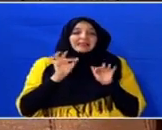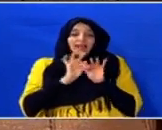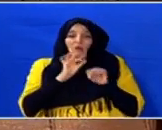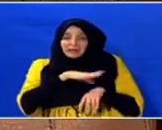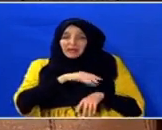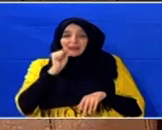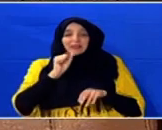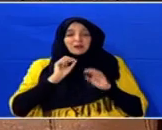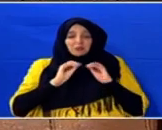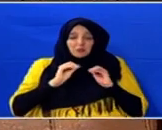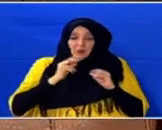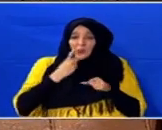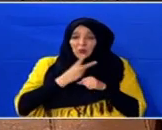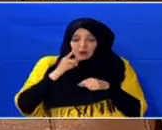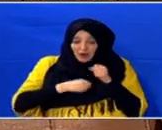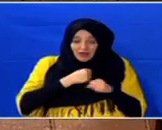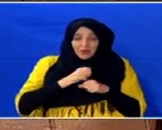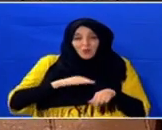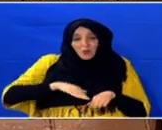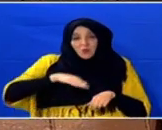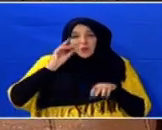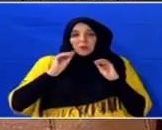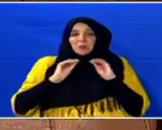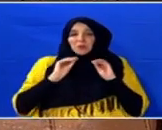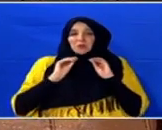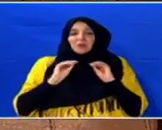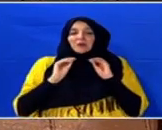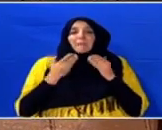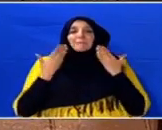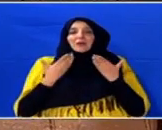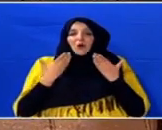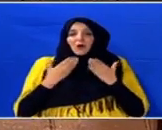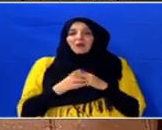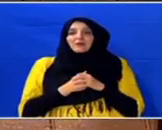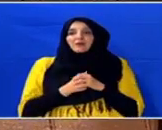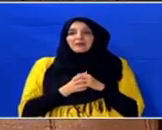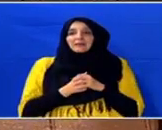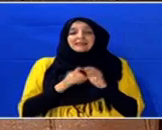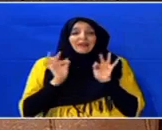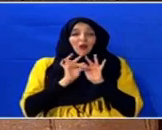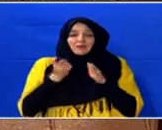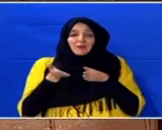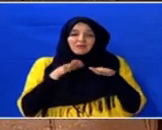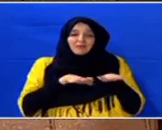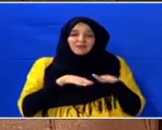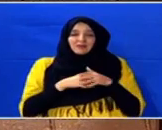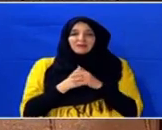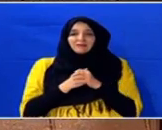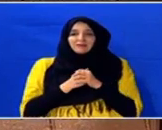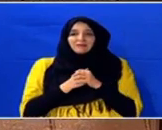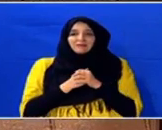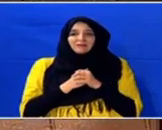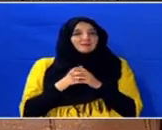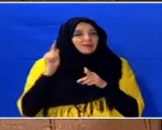عامين ورباتها وقامت بيها، والآن عمتها ماتت، الله يرحمها،